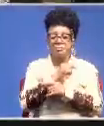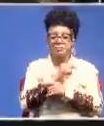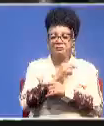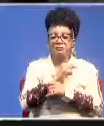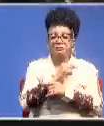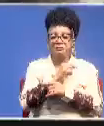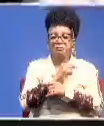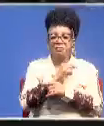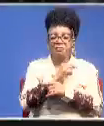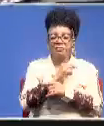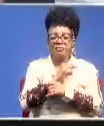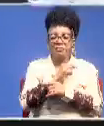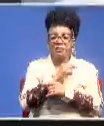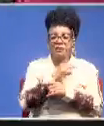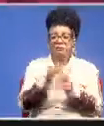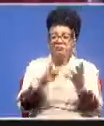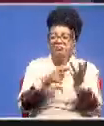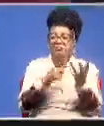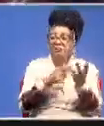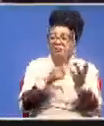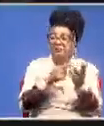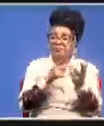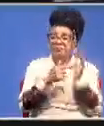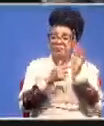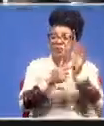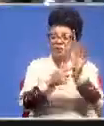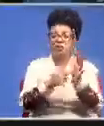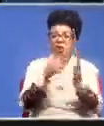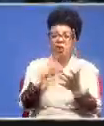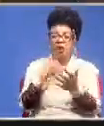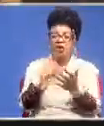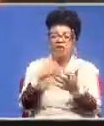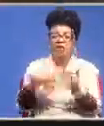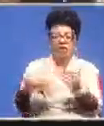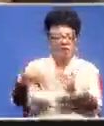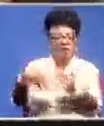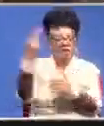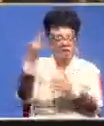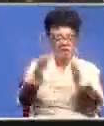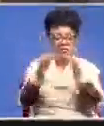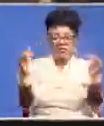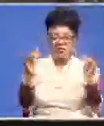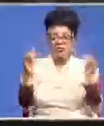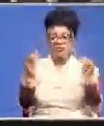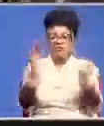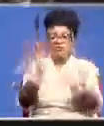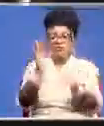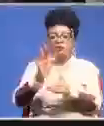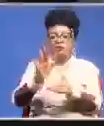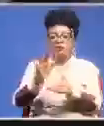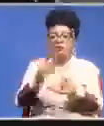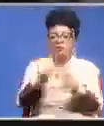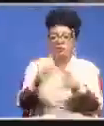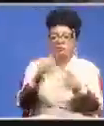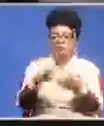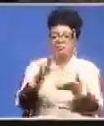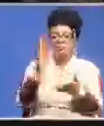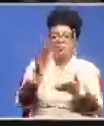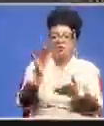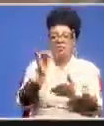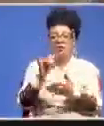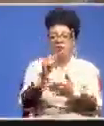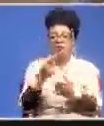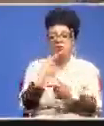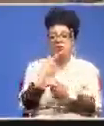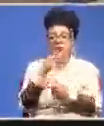Takwimu zinaonyesha kwamba kuna kiwango cha juu cha kufifia kwa elimu, si kwa watoto wala watu wazima. Haya yalisemwa na